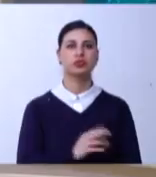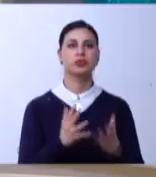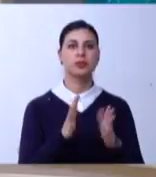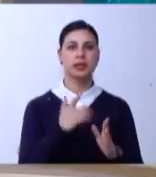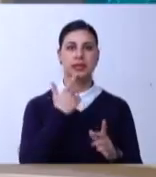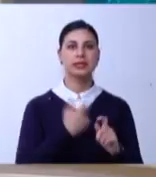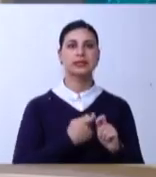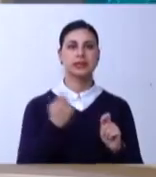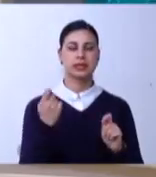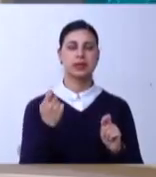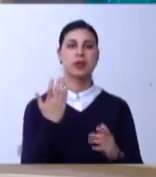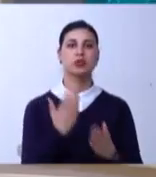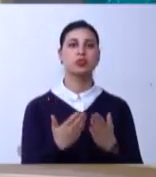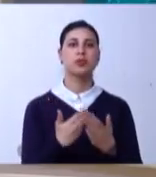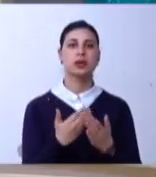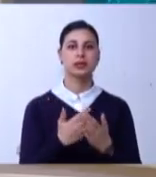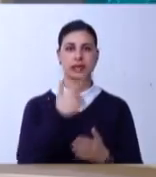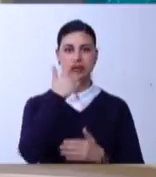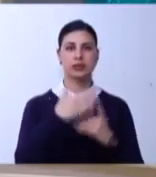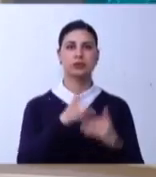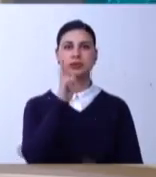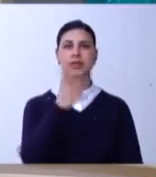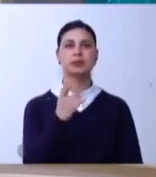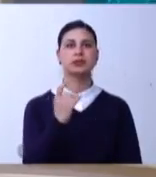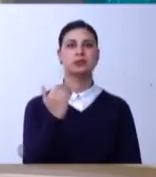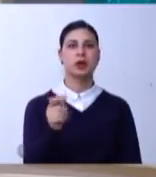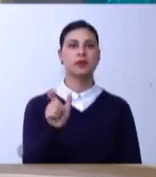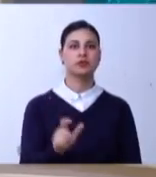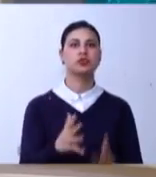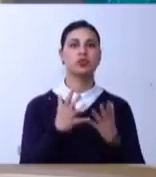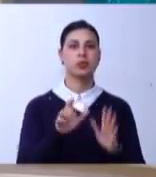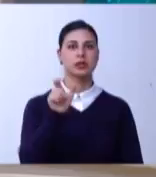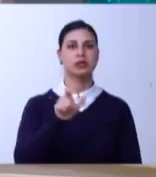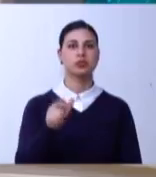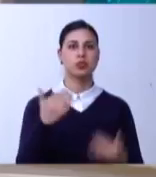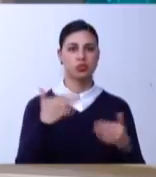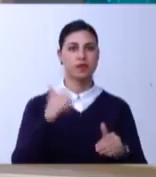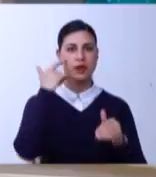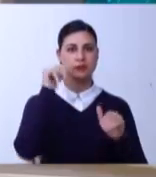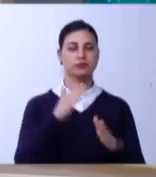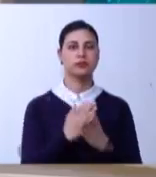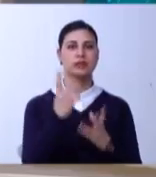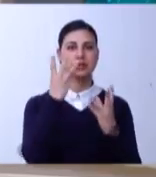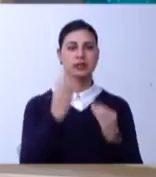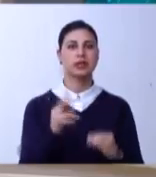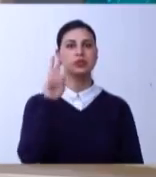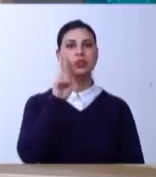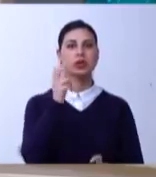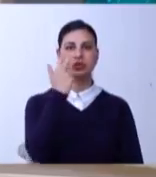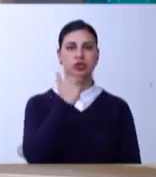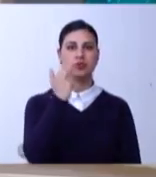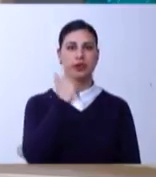დიდხანს გრძელდება. თუ თქვა დაახლოებით 13 წლის ასაკისთვის უმეტესობა ბავშვების ჩამოყალიბებული აქვს დღის განმავლობაში ტუალეტის